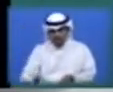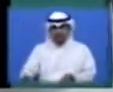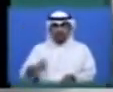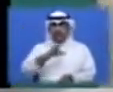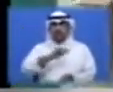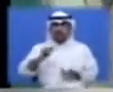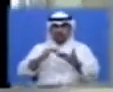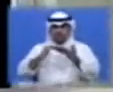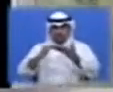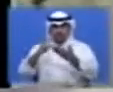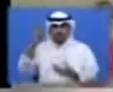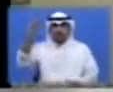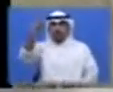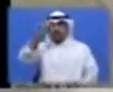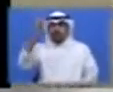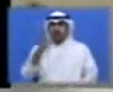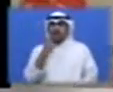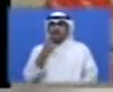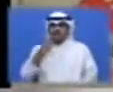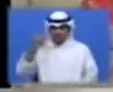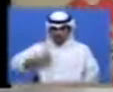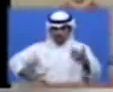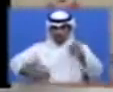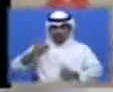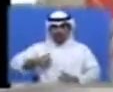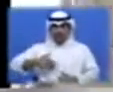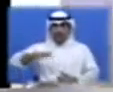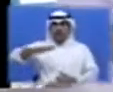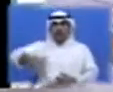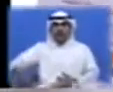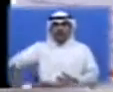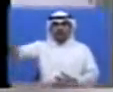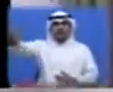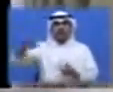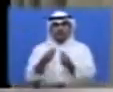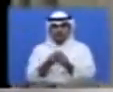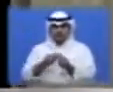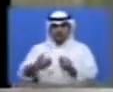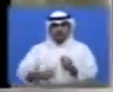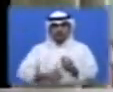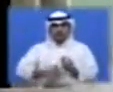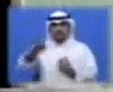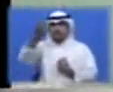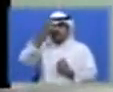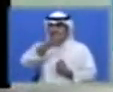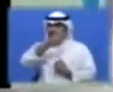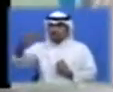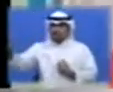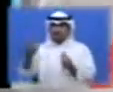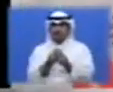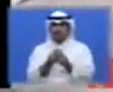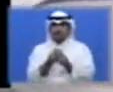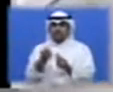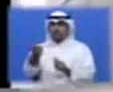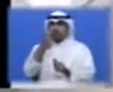منها الاستقبال والطوارئ والأسنان والجراحة والأطفال والباطنة، بالإضافة إلى وجود صيدلية